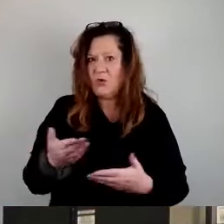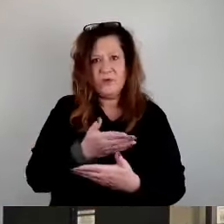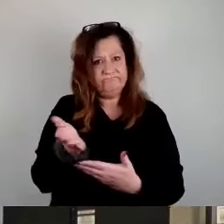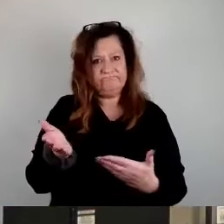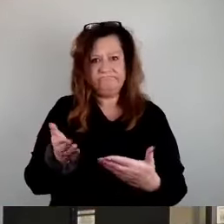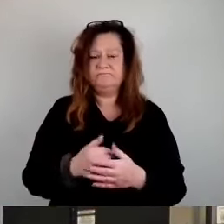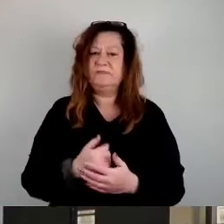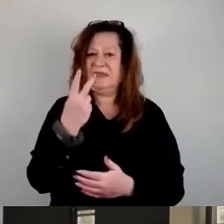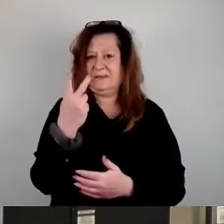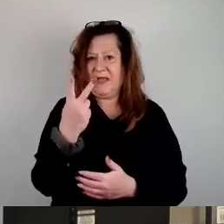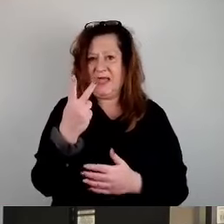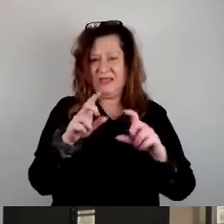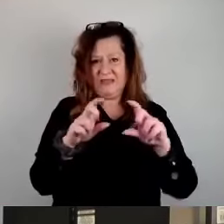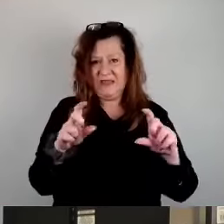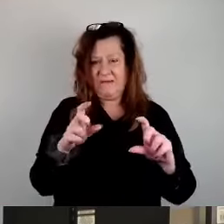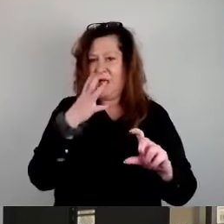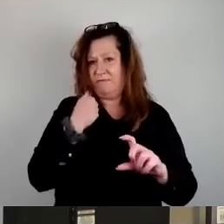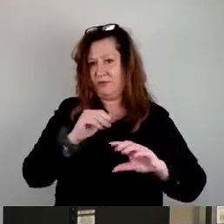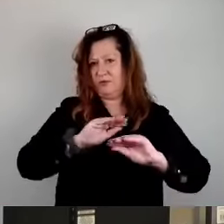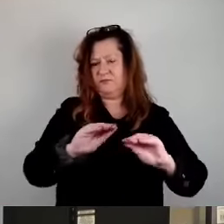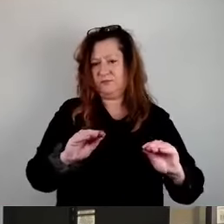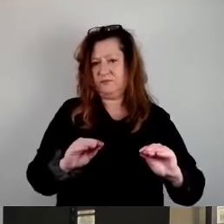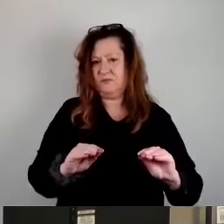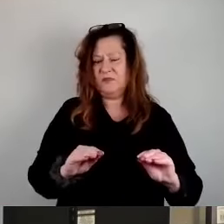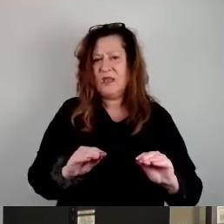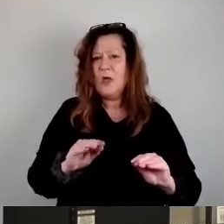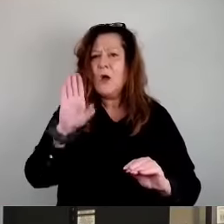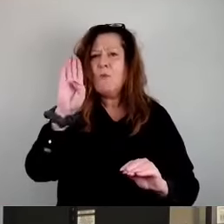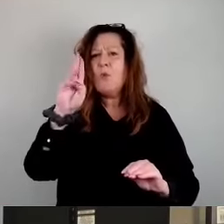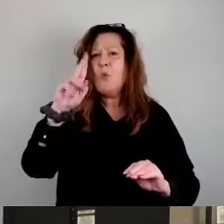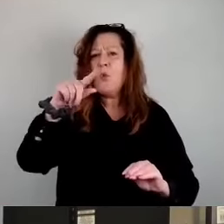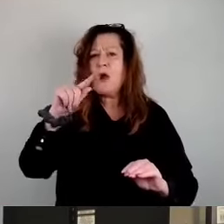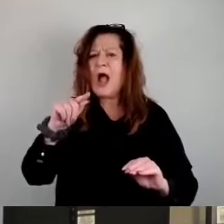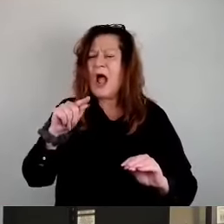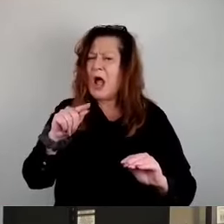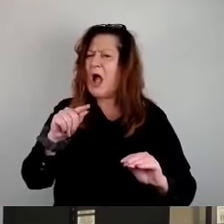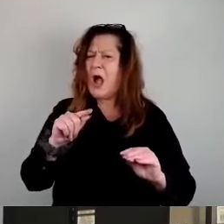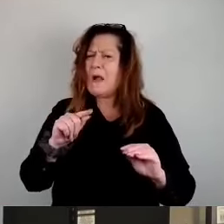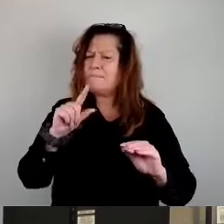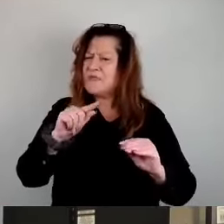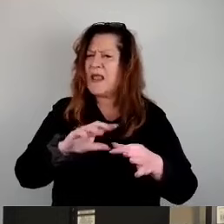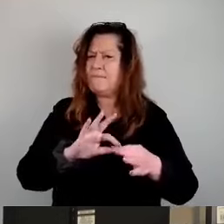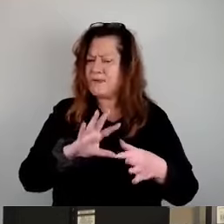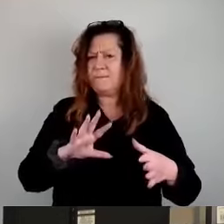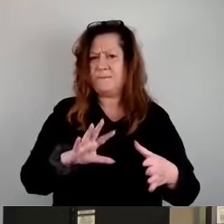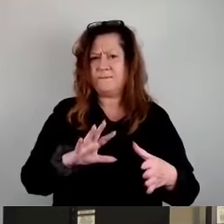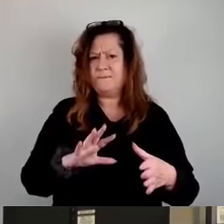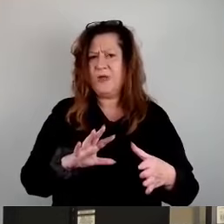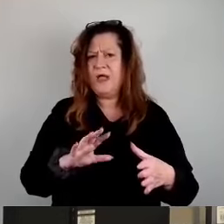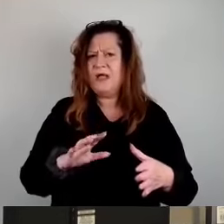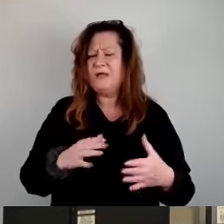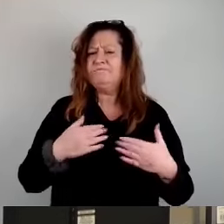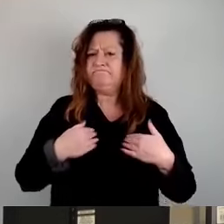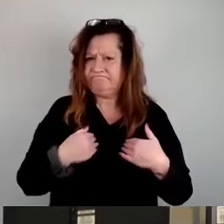Sachen eingehen, die nicht direkt mit der Buga zu tun haben, sondern mit dieser Vorlage. Aber ich möchte beginnen damit, dass ich